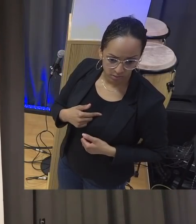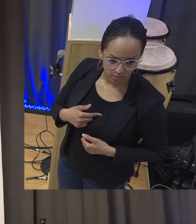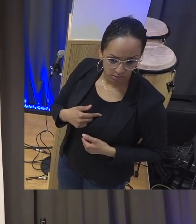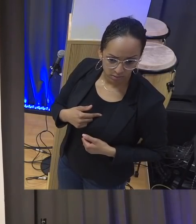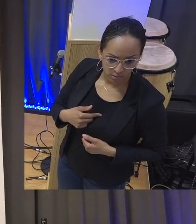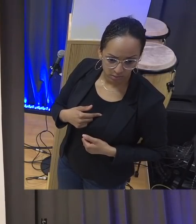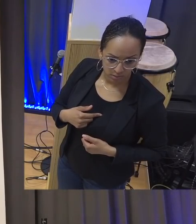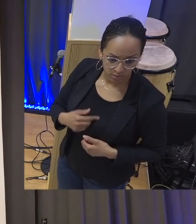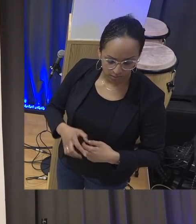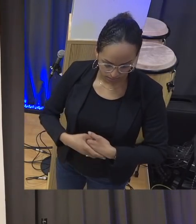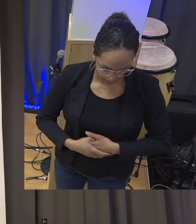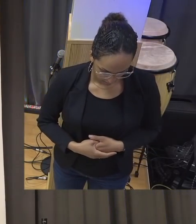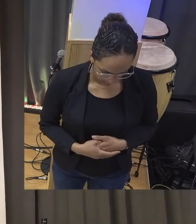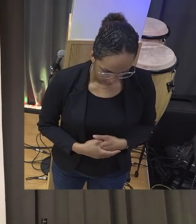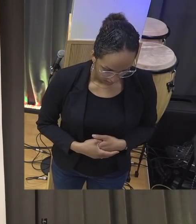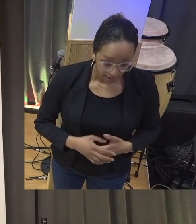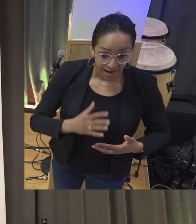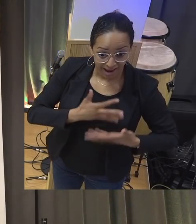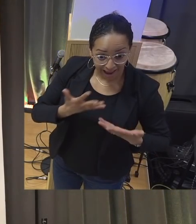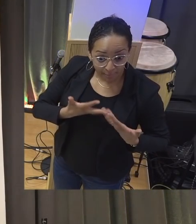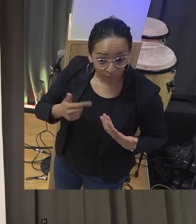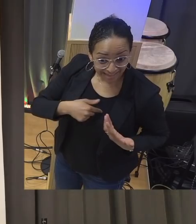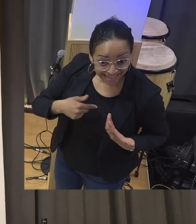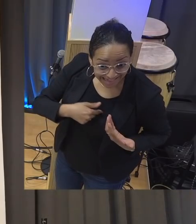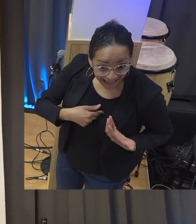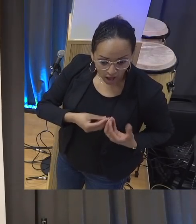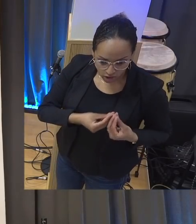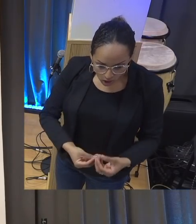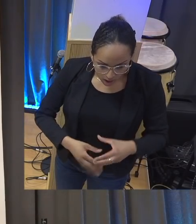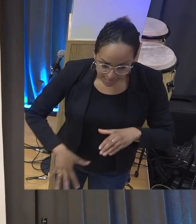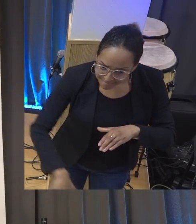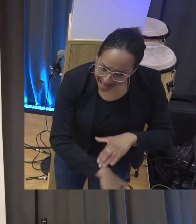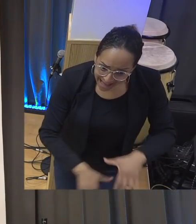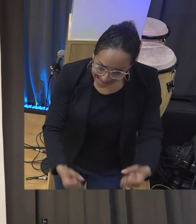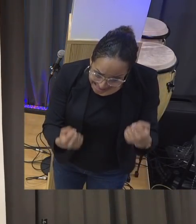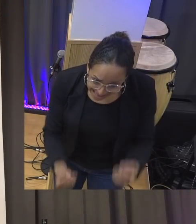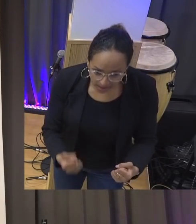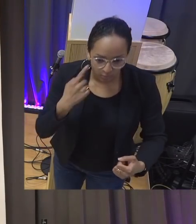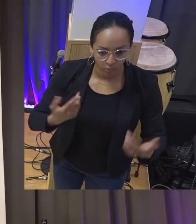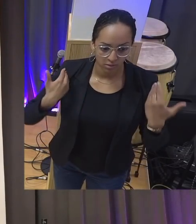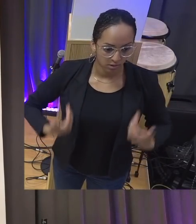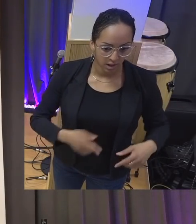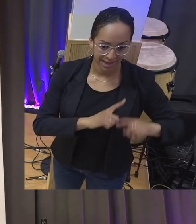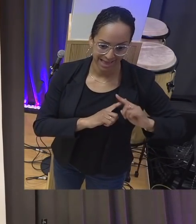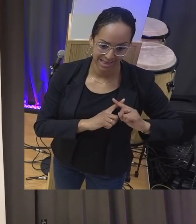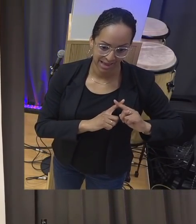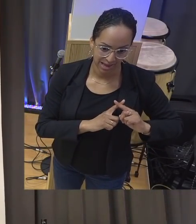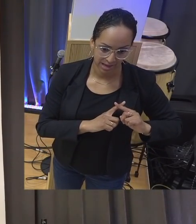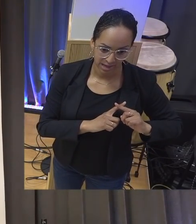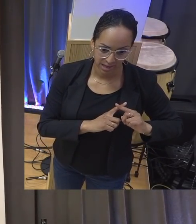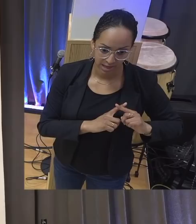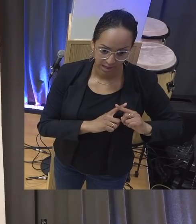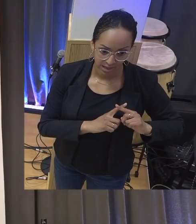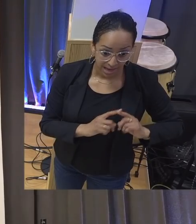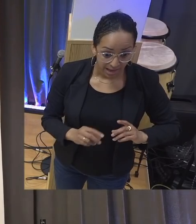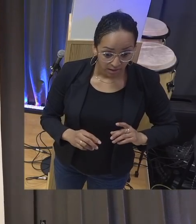constitue les racines, le fondement de la vie des chrétiens. L'amour, c'est le sol dans lequel la vie